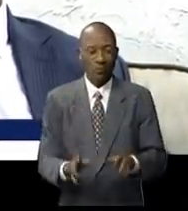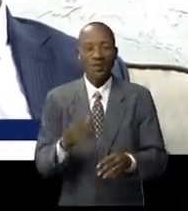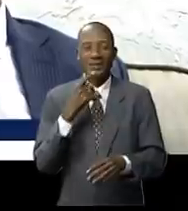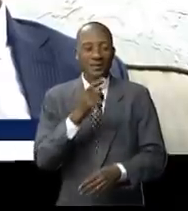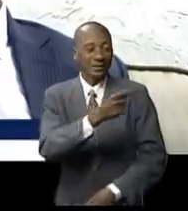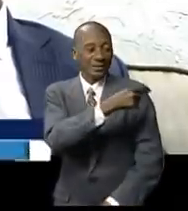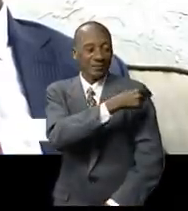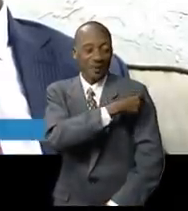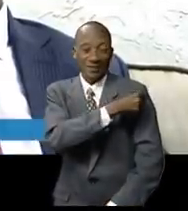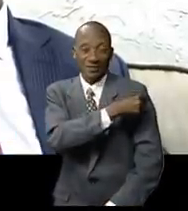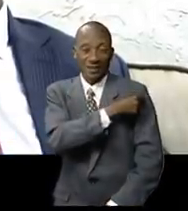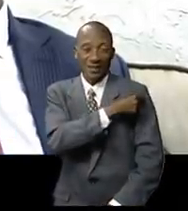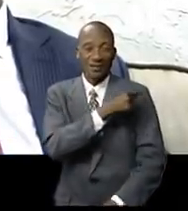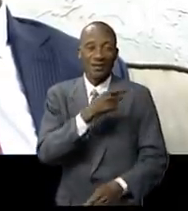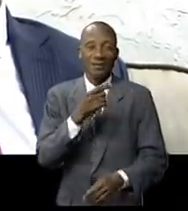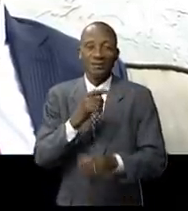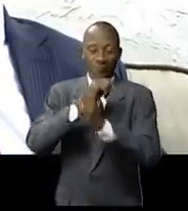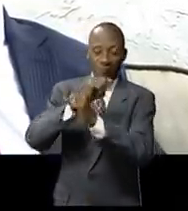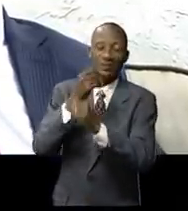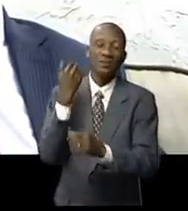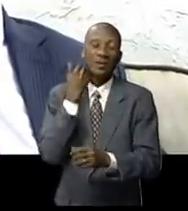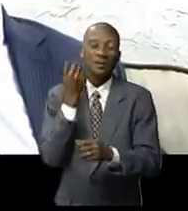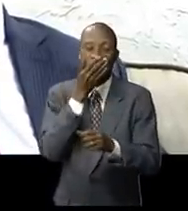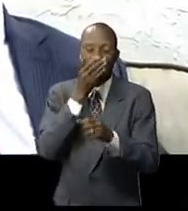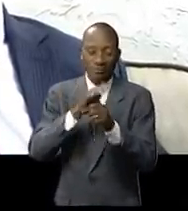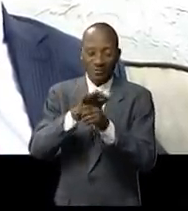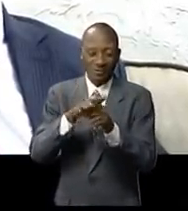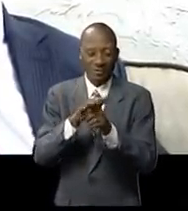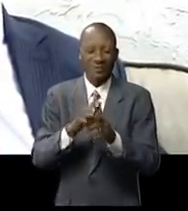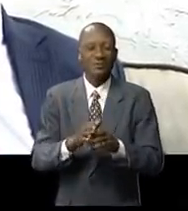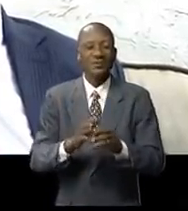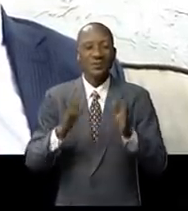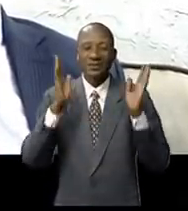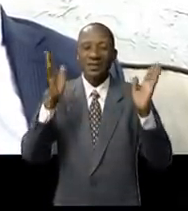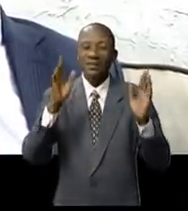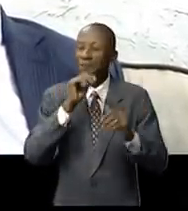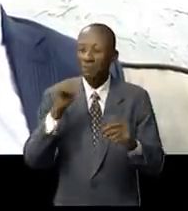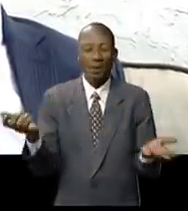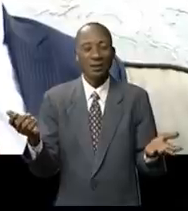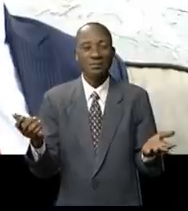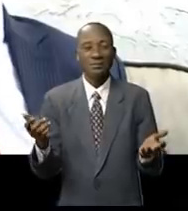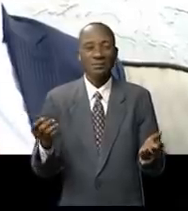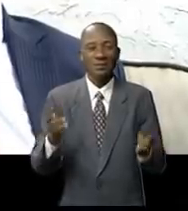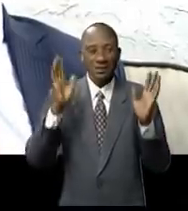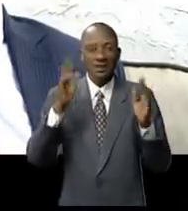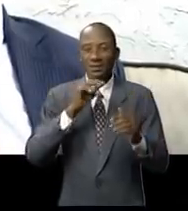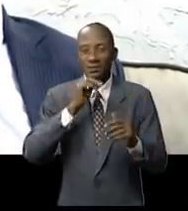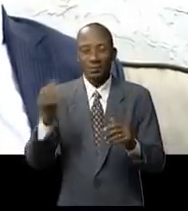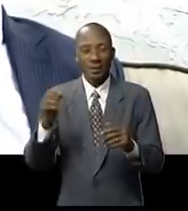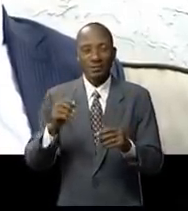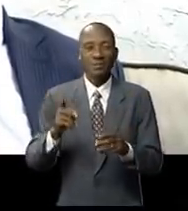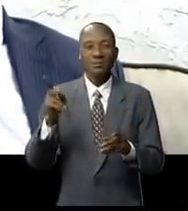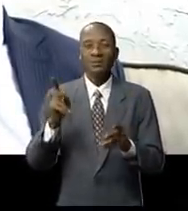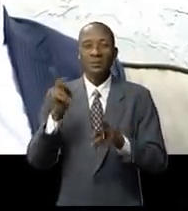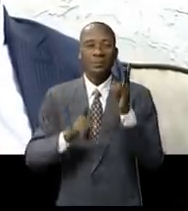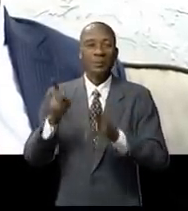très longtemps de cette pandémie. Et rappelez-vous qu'on avait fait venir d'abord un premier lot de vaccins. Et puis